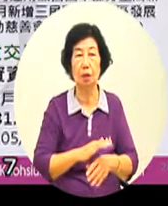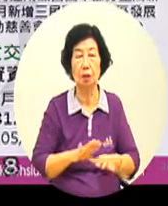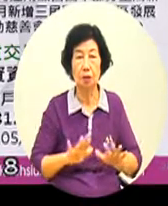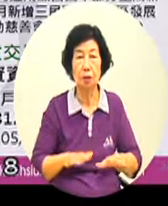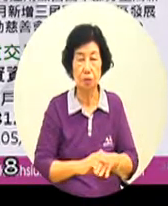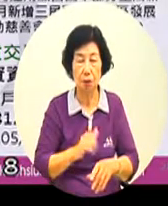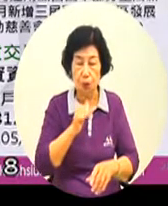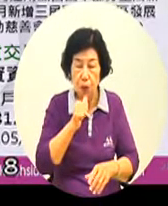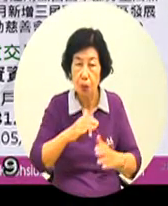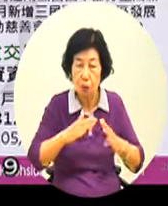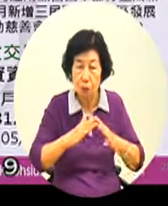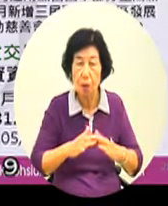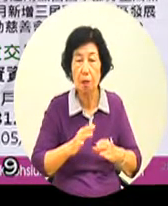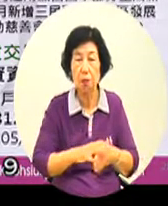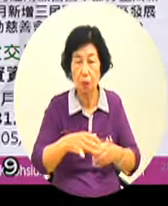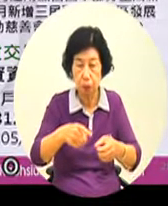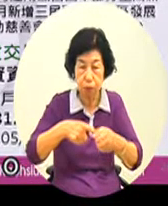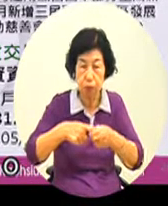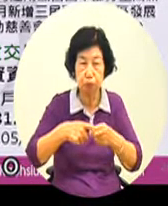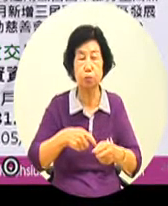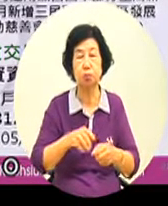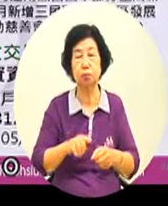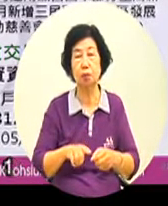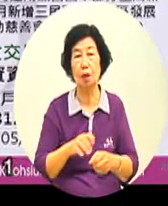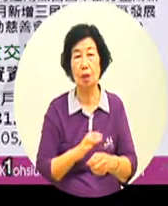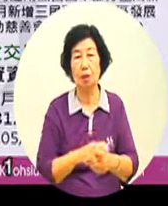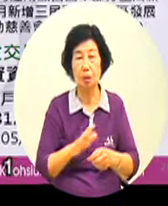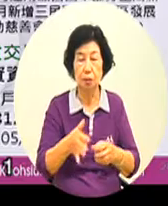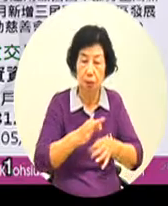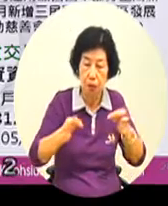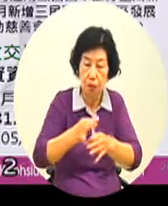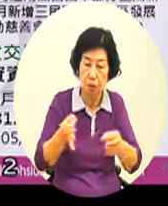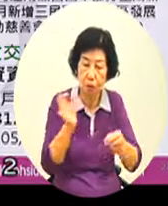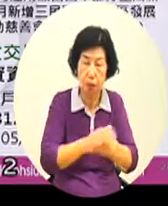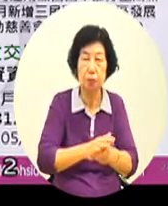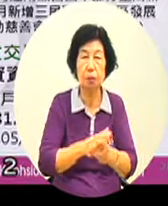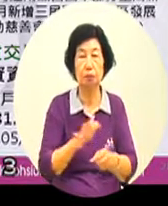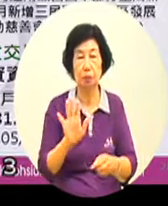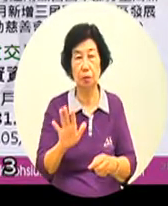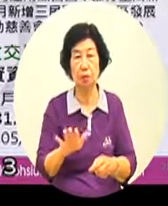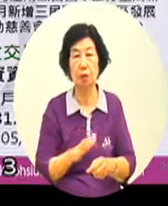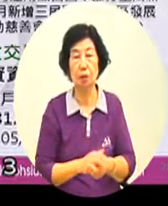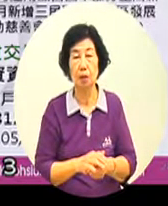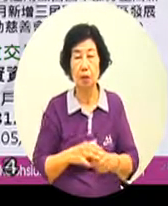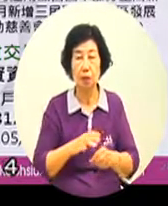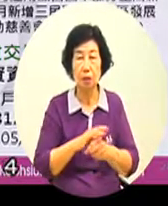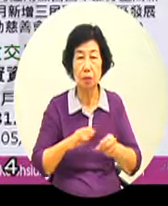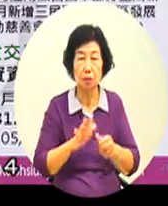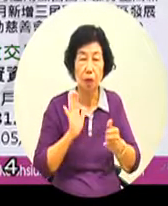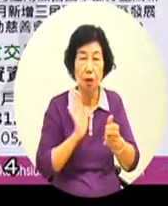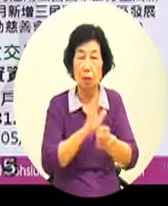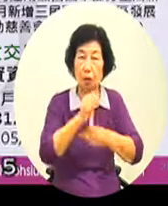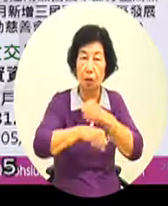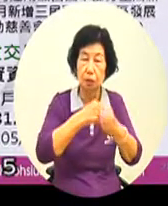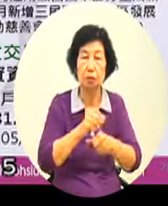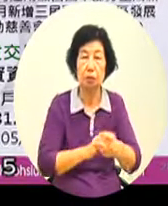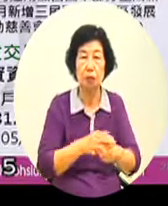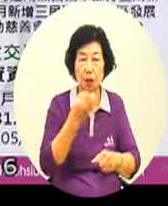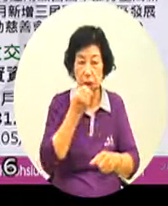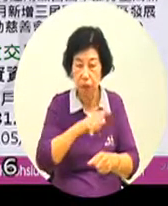较弱势的这些家庭，我们有经济辅助，还有我们现在大力在推动的食物银行，好，以